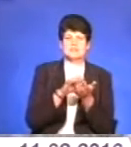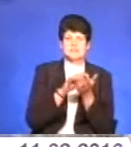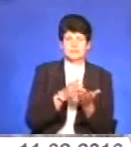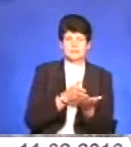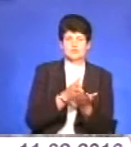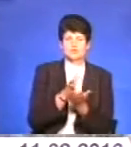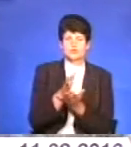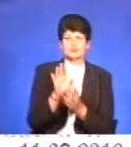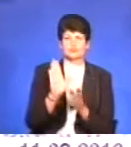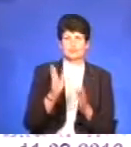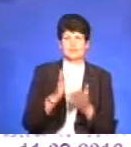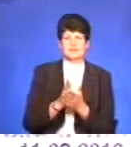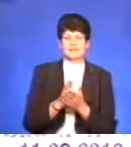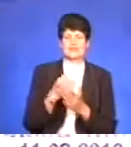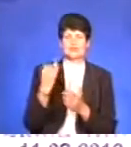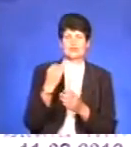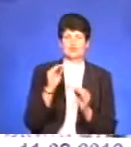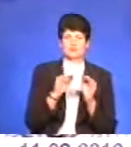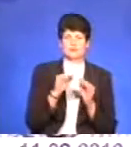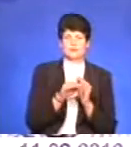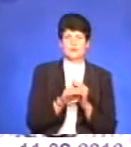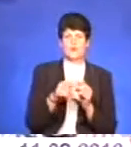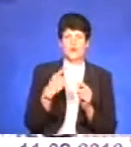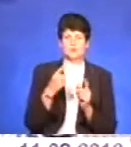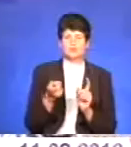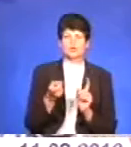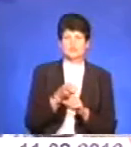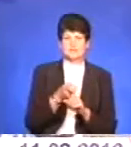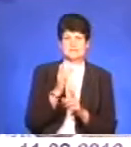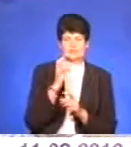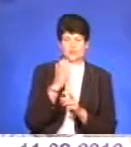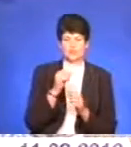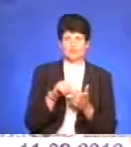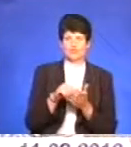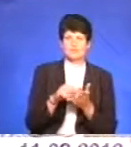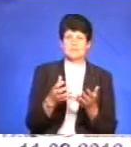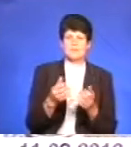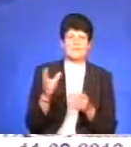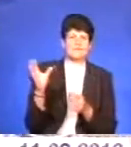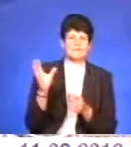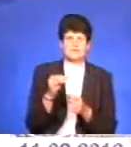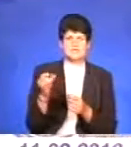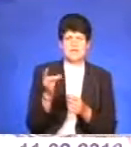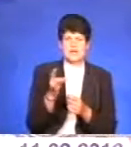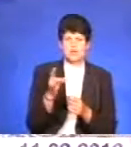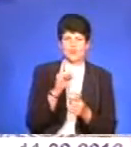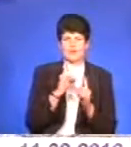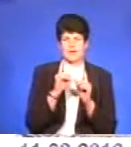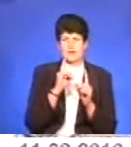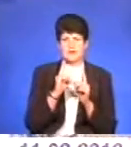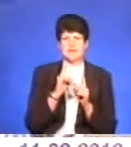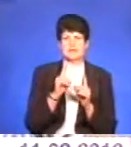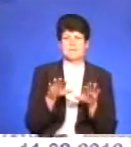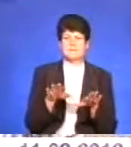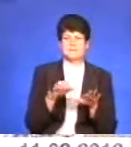міститимуть історичну складову. Область долучилася досить серйозно. В принципі, участь приймають всі і районна рада, і органи